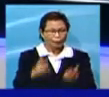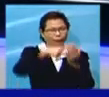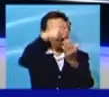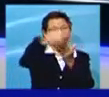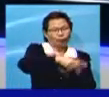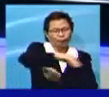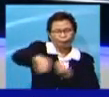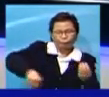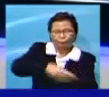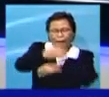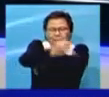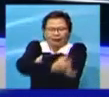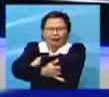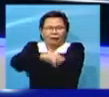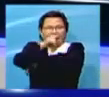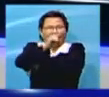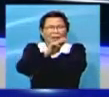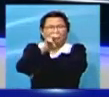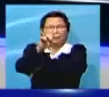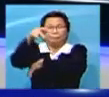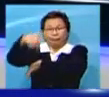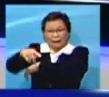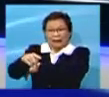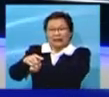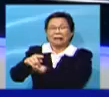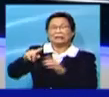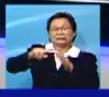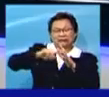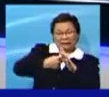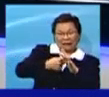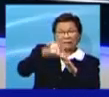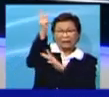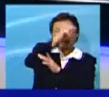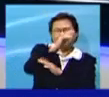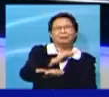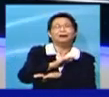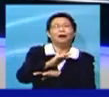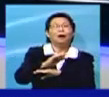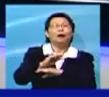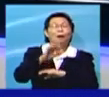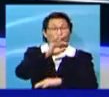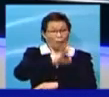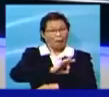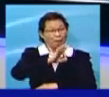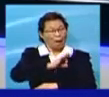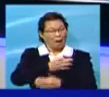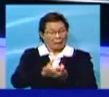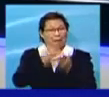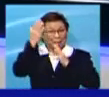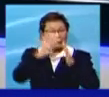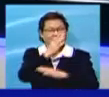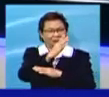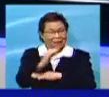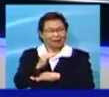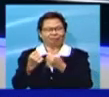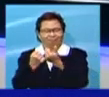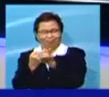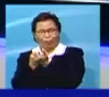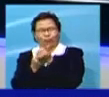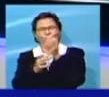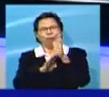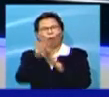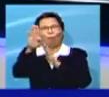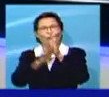Program Transformasi Negara NTP yang dilaksanakan kerajaan bukan sahaja memanfaatkan ekonomi Malaysia, malah menyokong